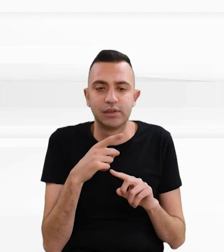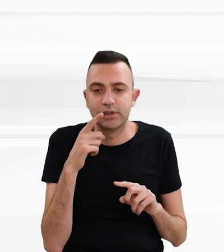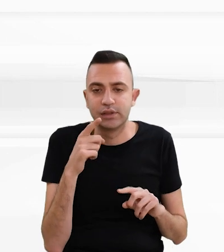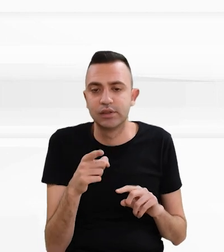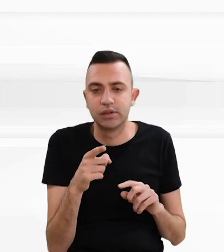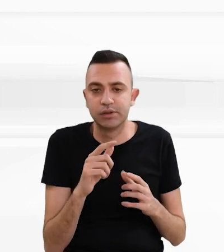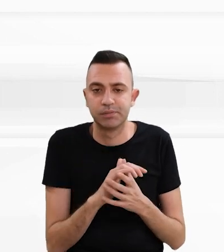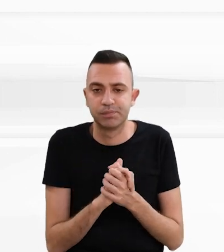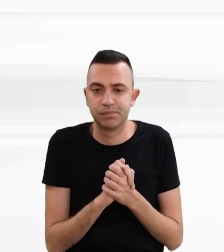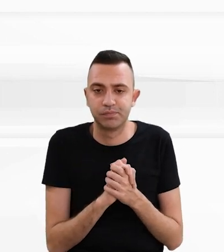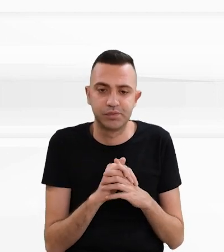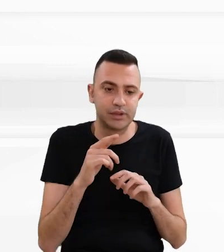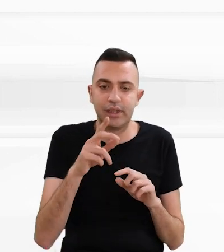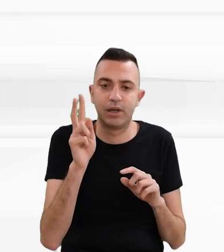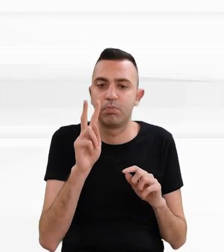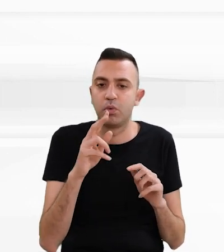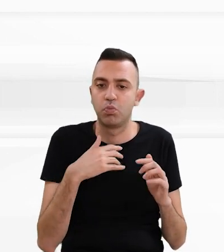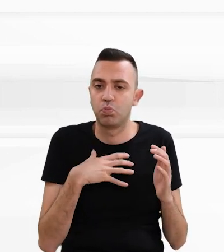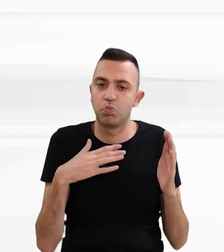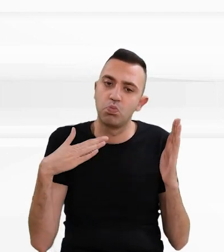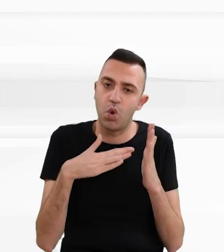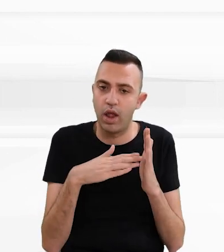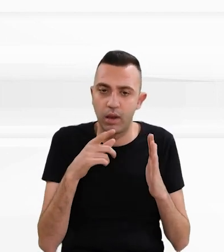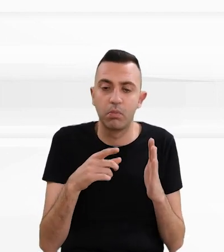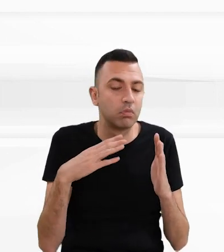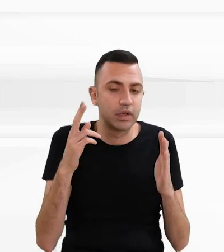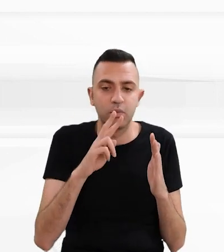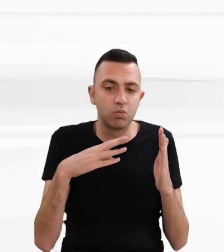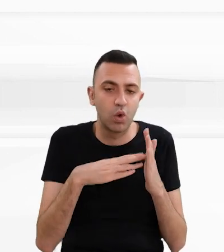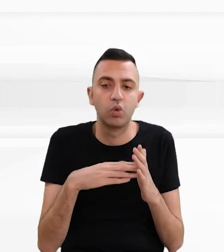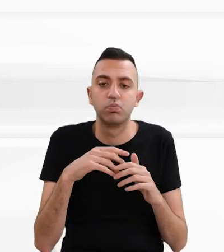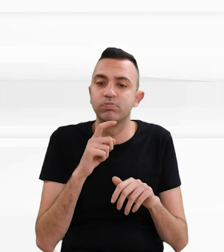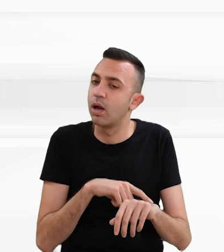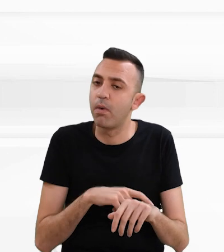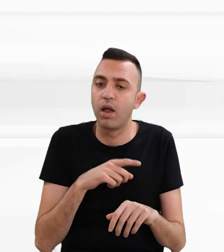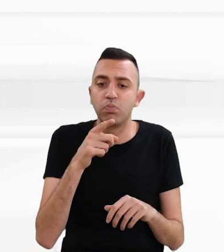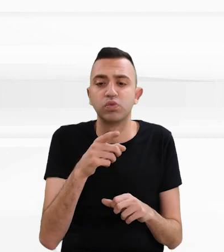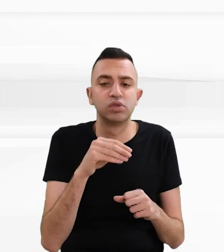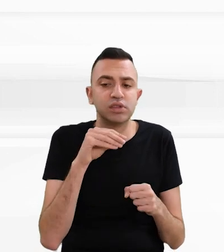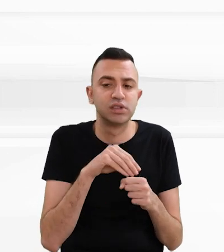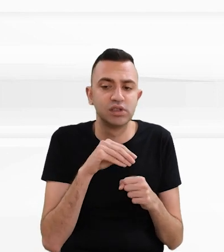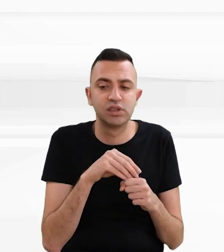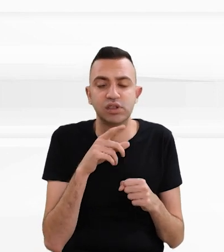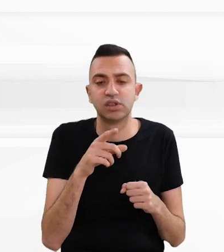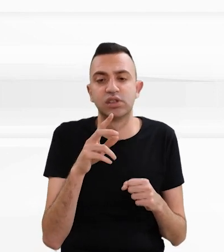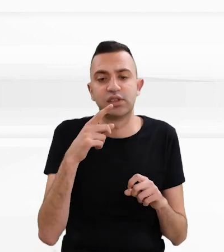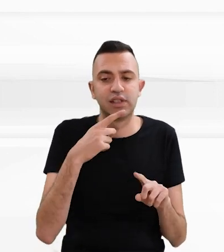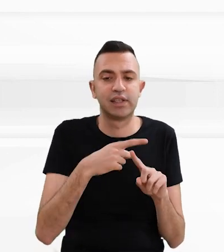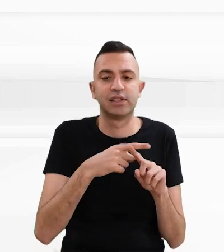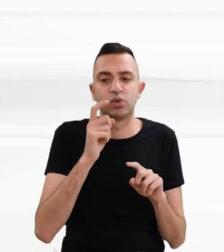20x son olarak eşitliğin her iki tarafını 20 ye bölelim 27 Öldüğümüz zaman